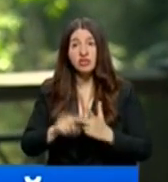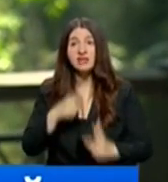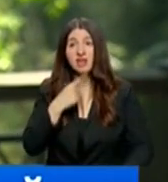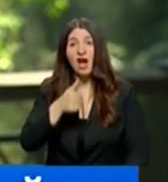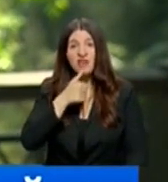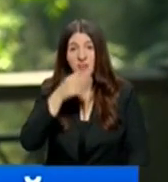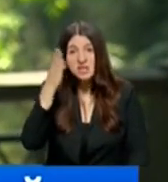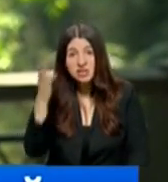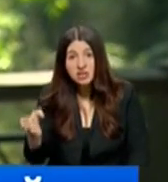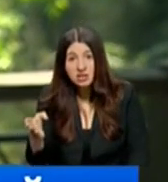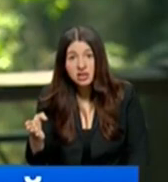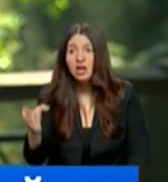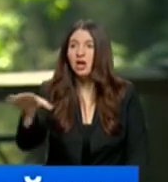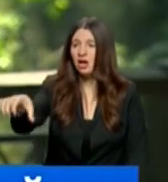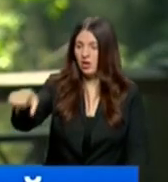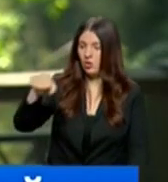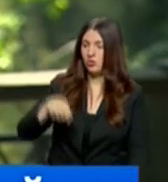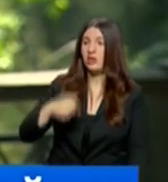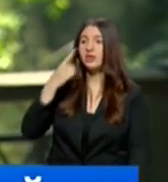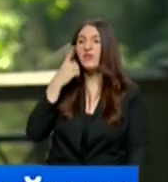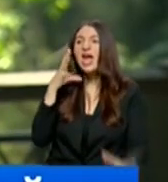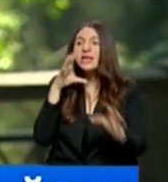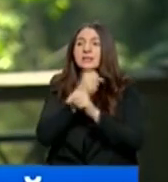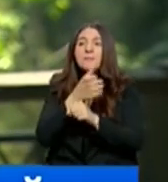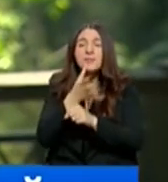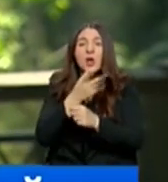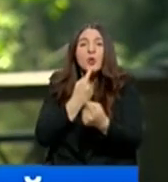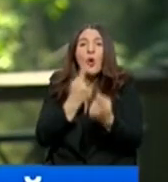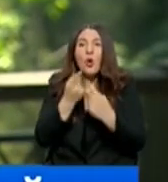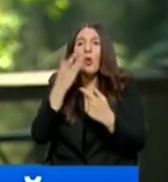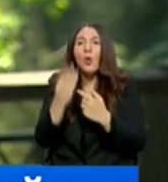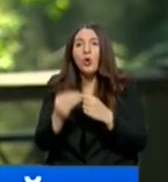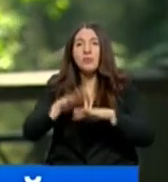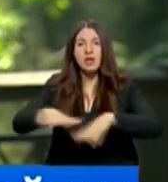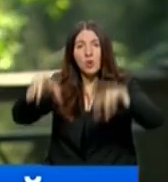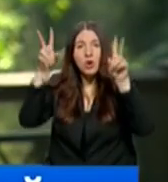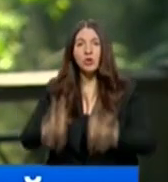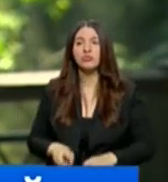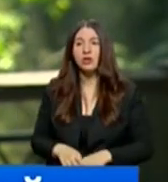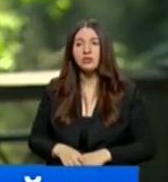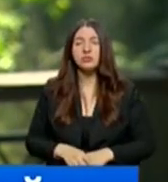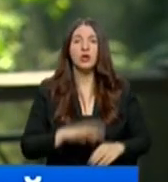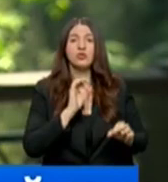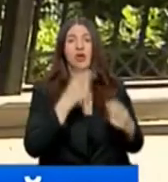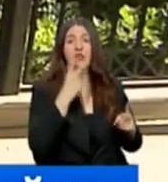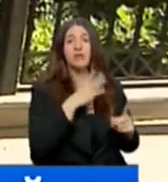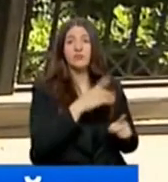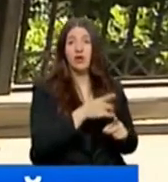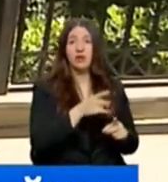diyen adamı getiriyorlar devletin en mahrem bilgilerinin konuşulduğu masaya oturtuyorlar. Şöyle açıklamaları var